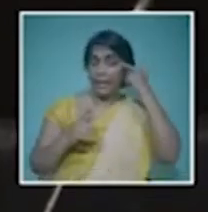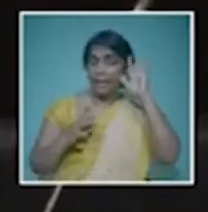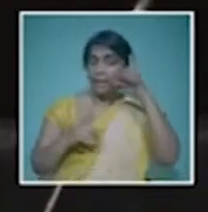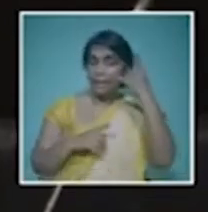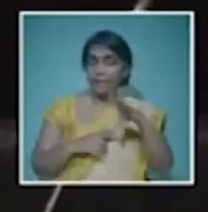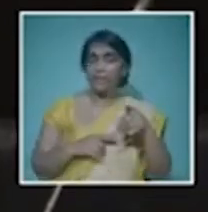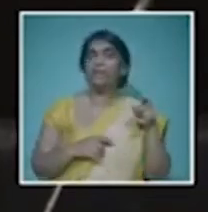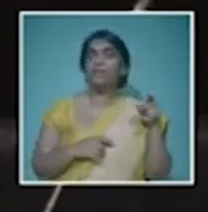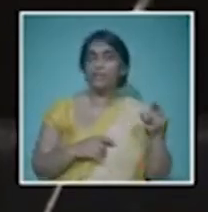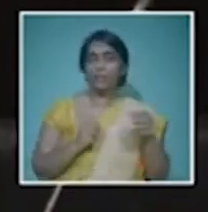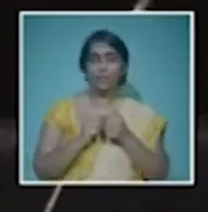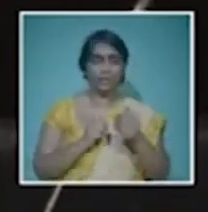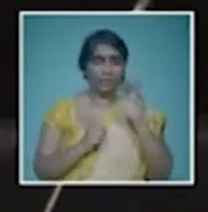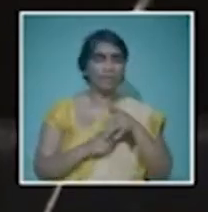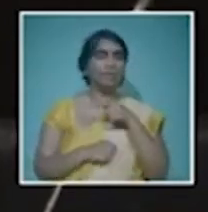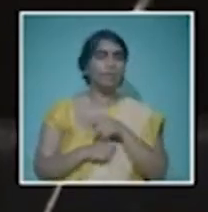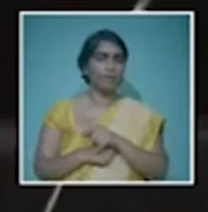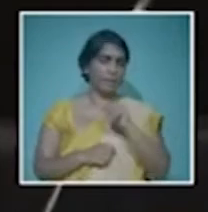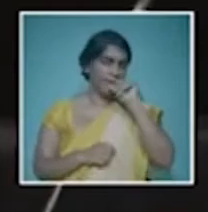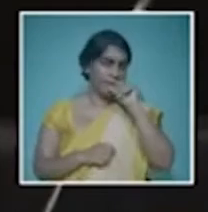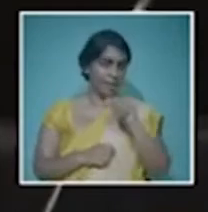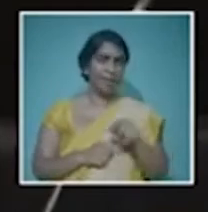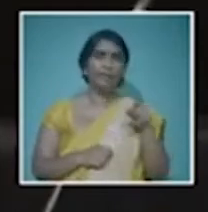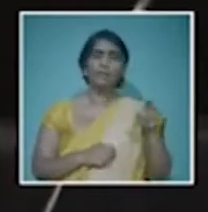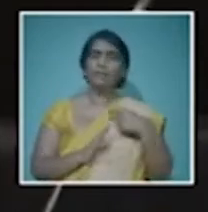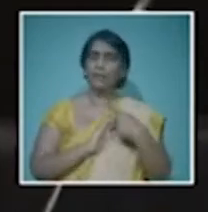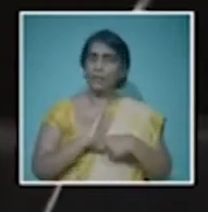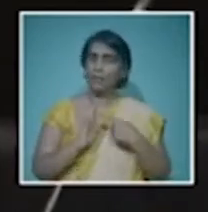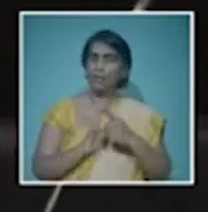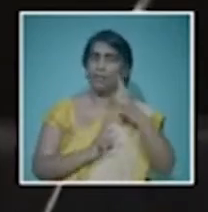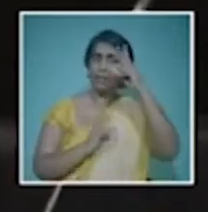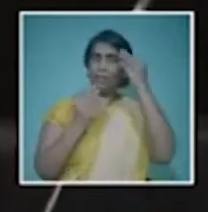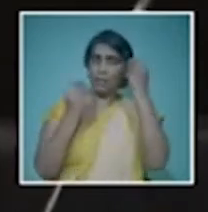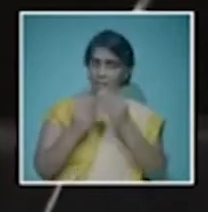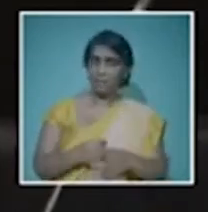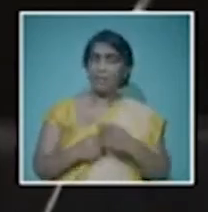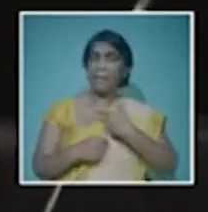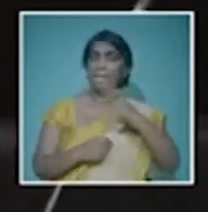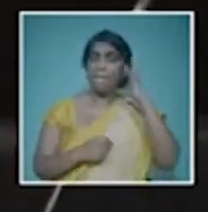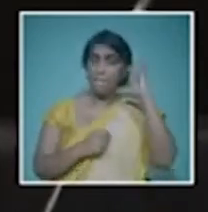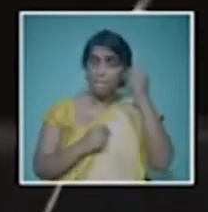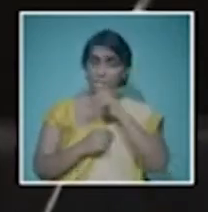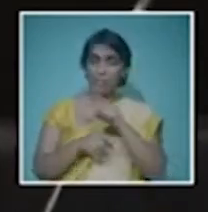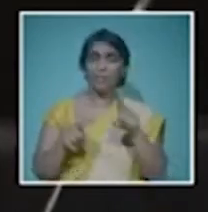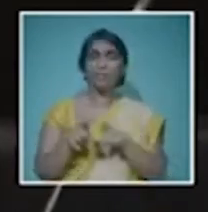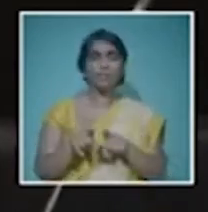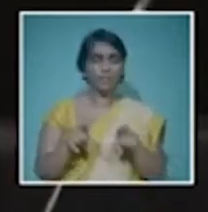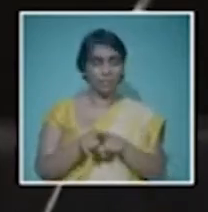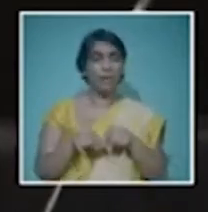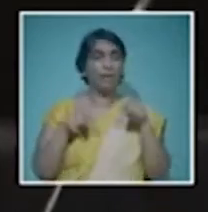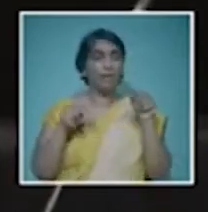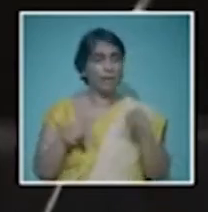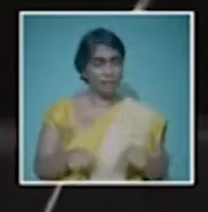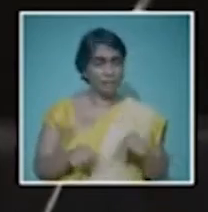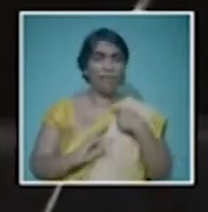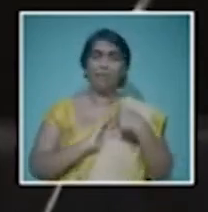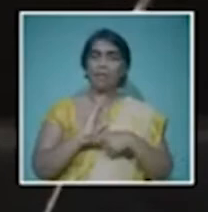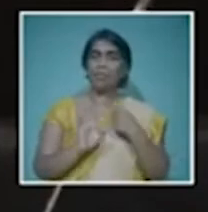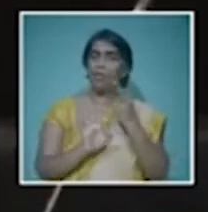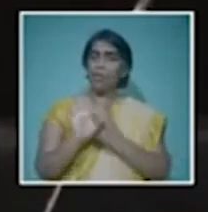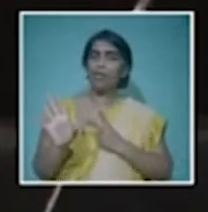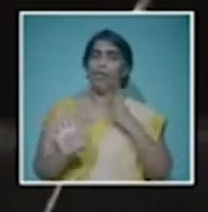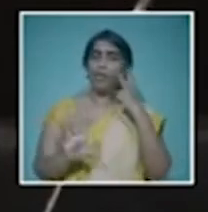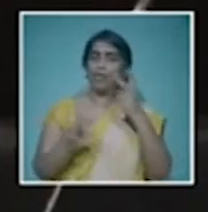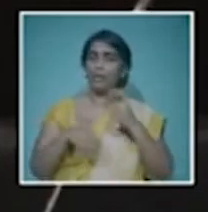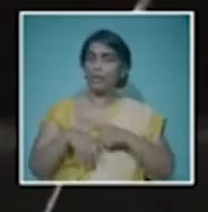ஒரு சாபக்கேடு. அந்த சாபக்கேட்டுடைய விளைவுதான் இந்த நாடு இந்த 2-3 வருட காலத்துக்குள்ளே